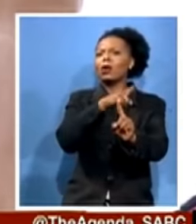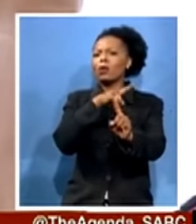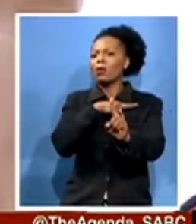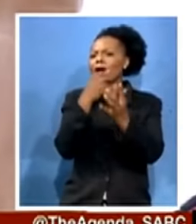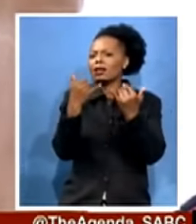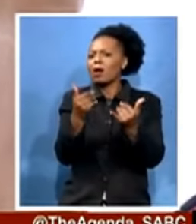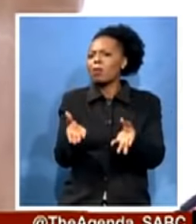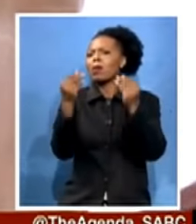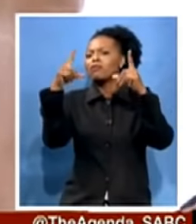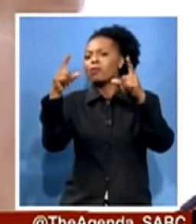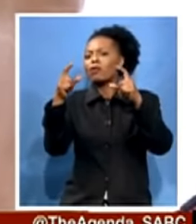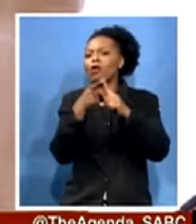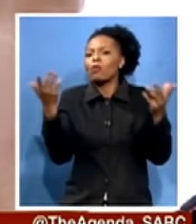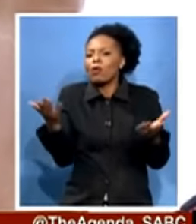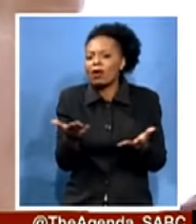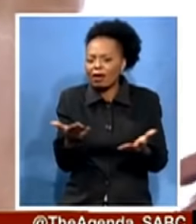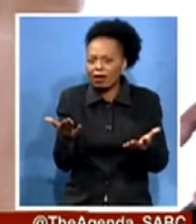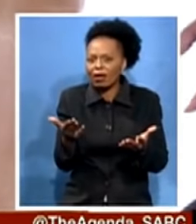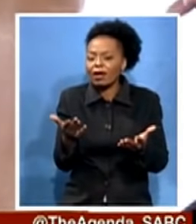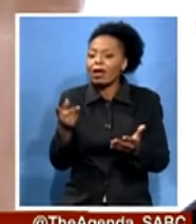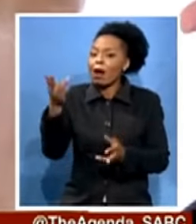yathi iy'thombe zomndeni